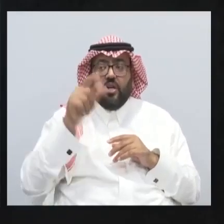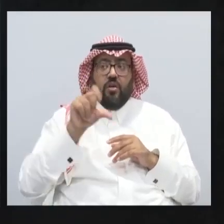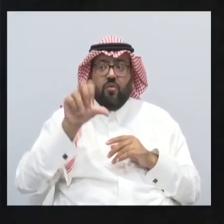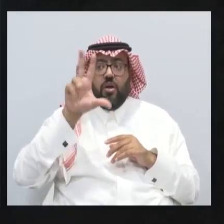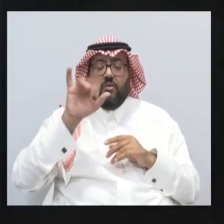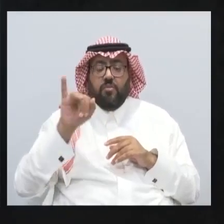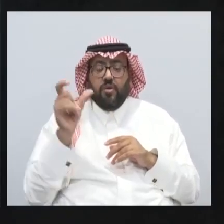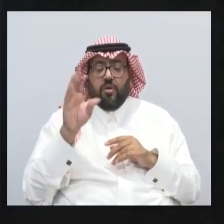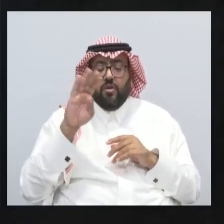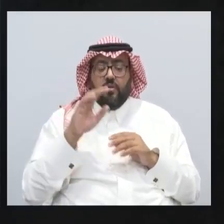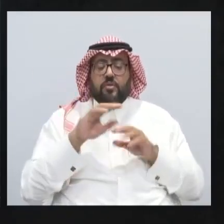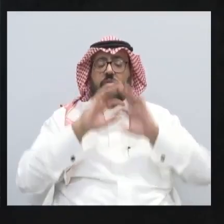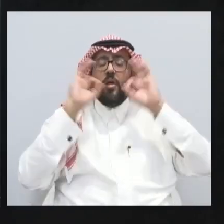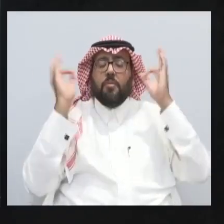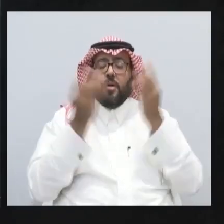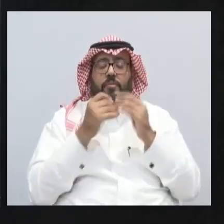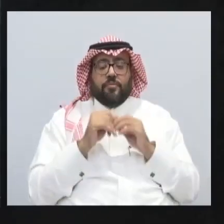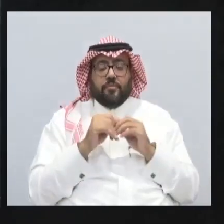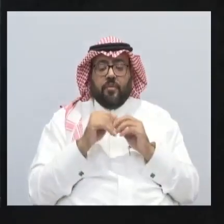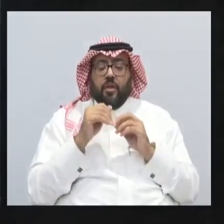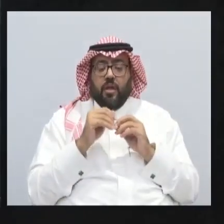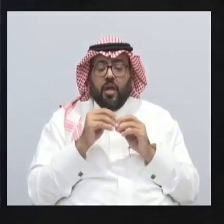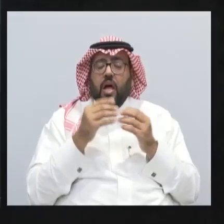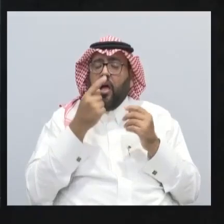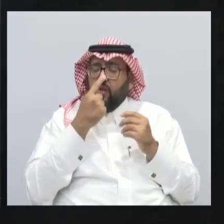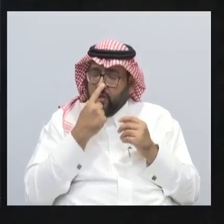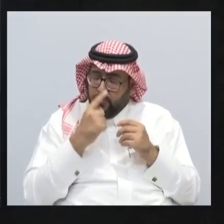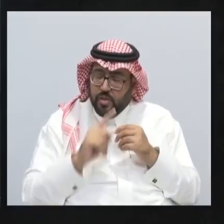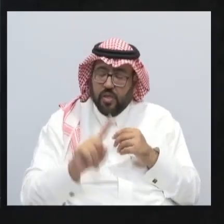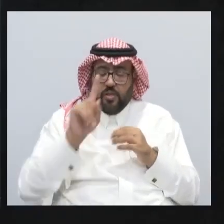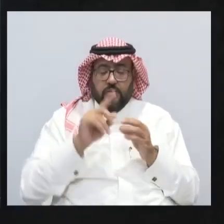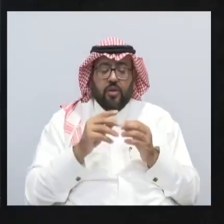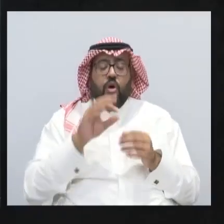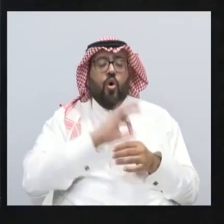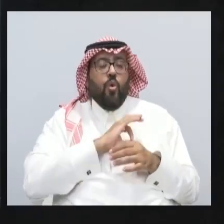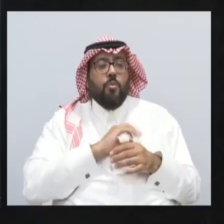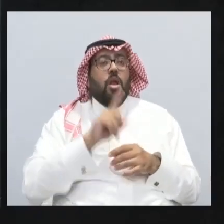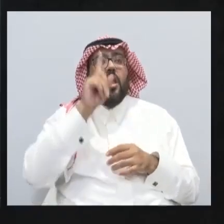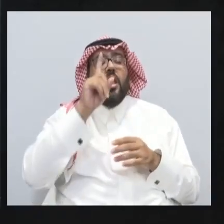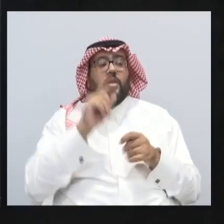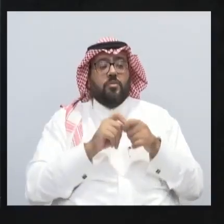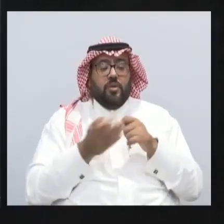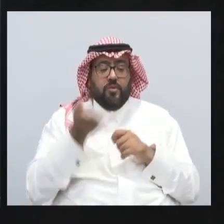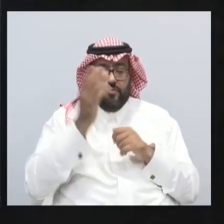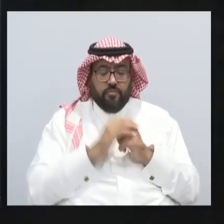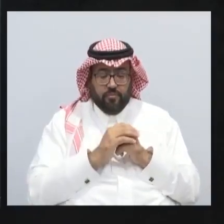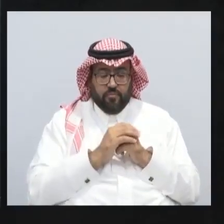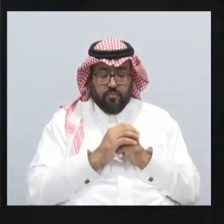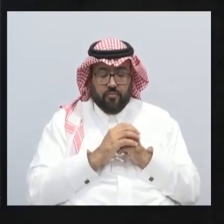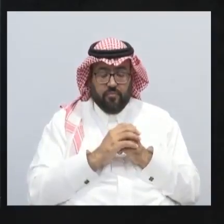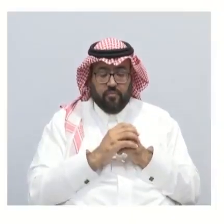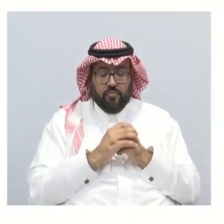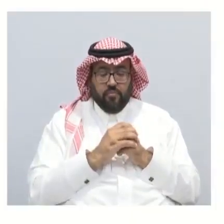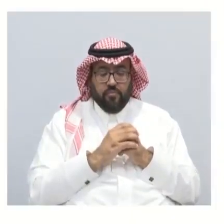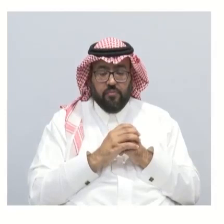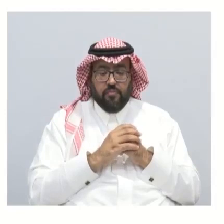لان الصلاه جمعت تمام العبوديه كمال الذل لله مع كمال الحب والتعظيم لله جل جل